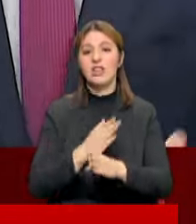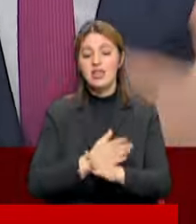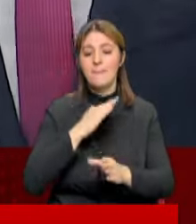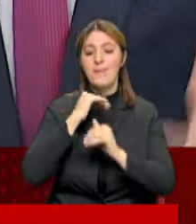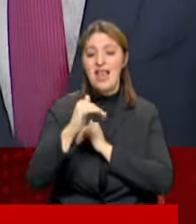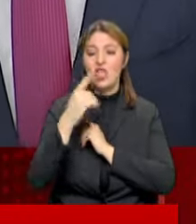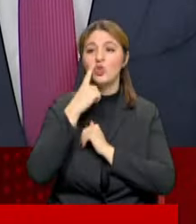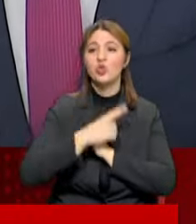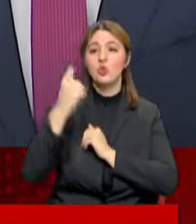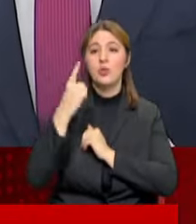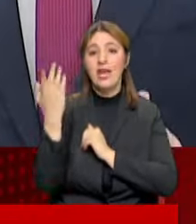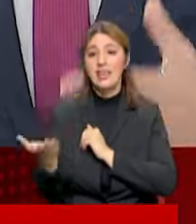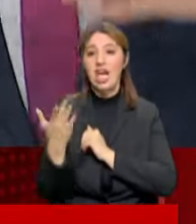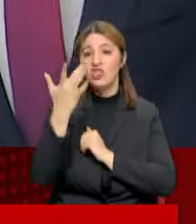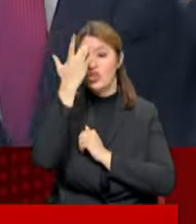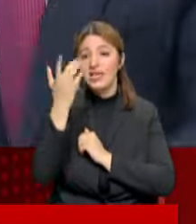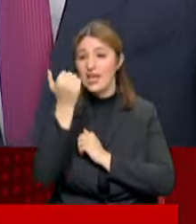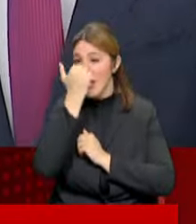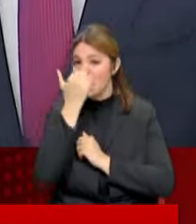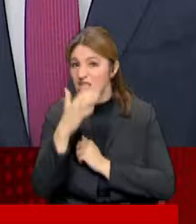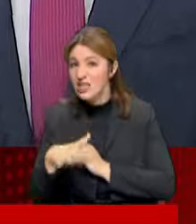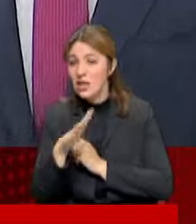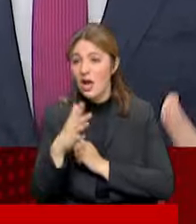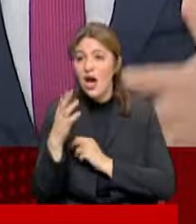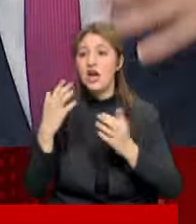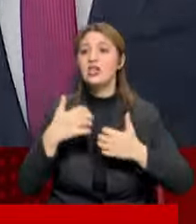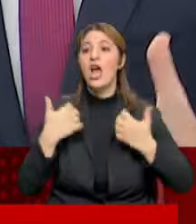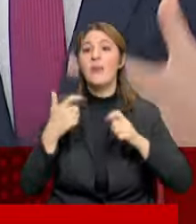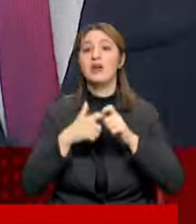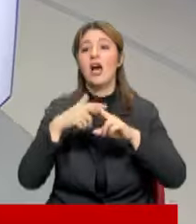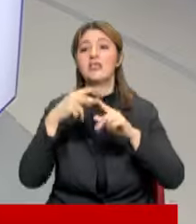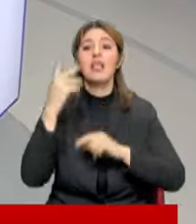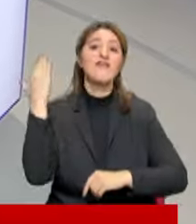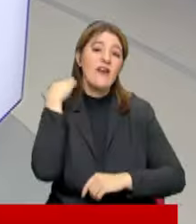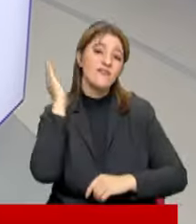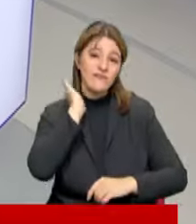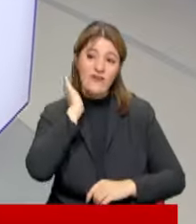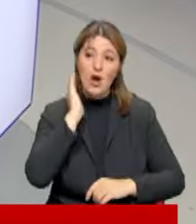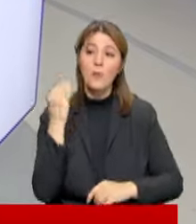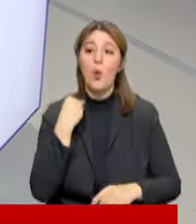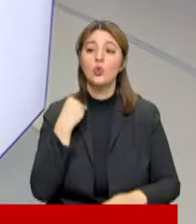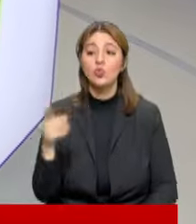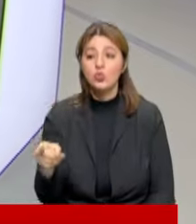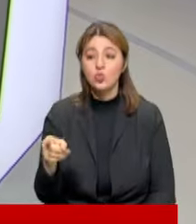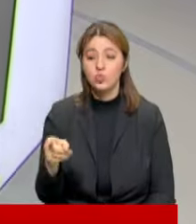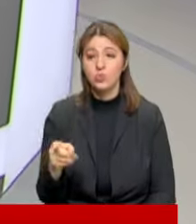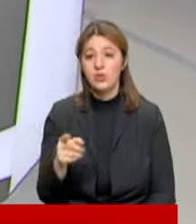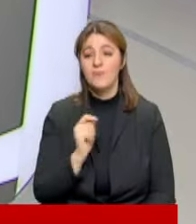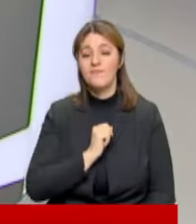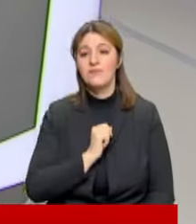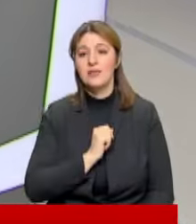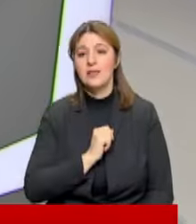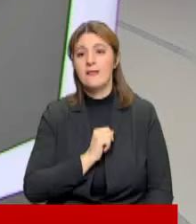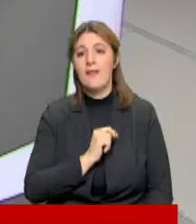millete cumhuriyete şehitlerin kanına Kahraman gazilere Vefa borcudur eee